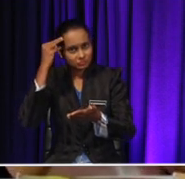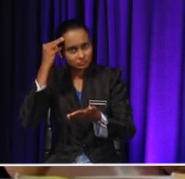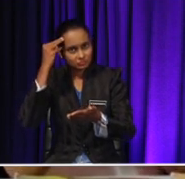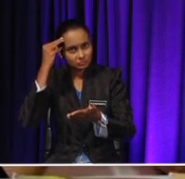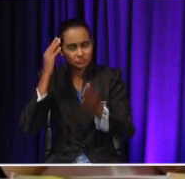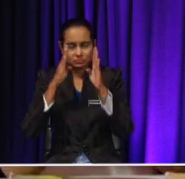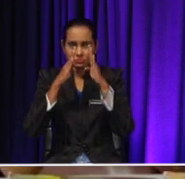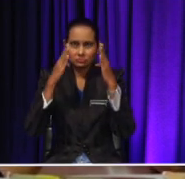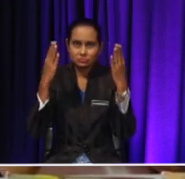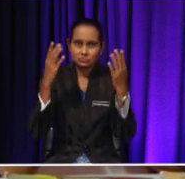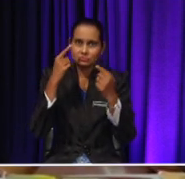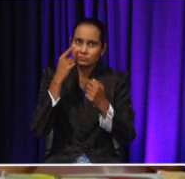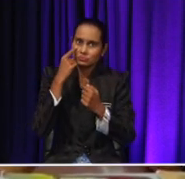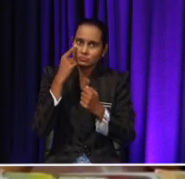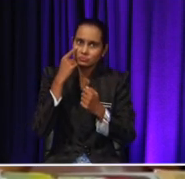membuka mata